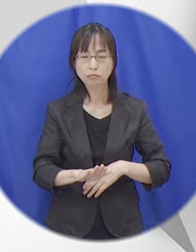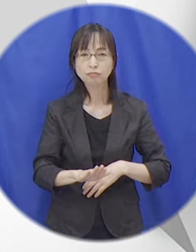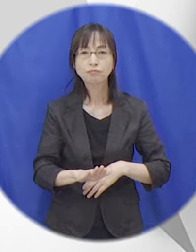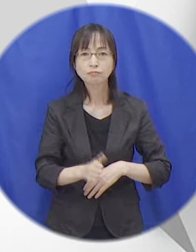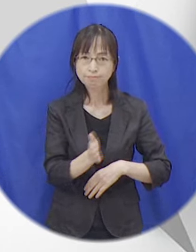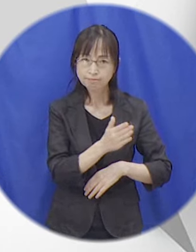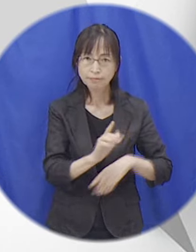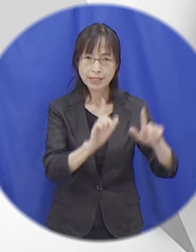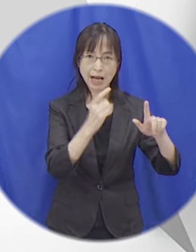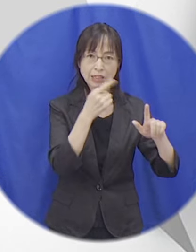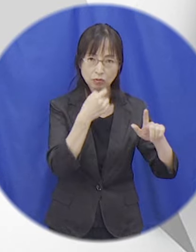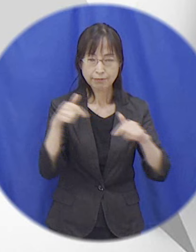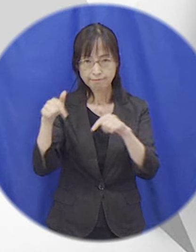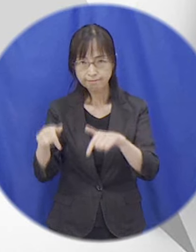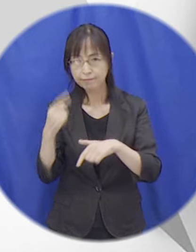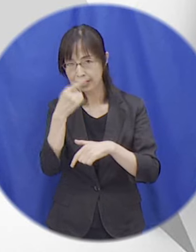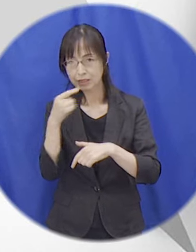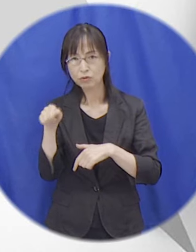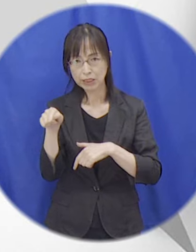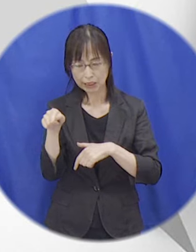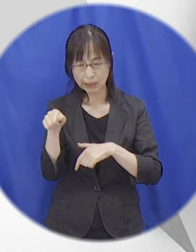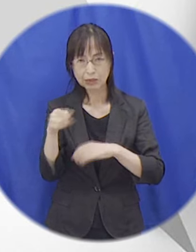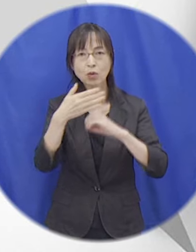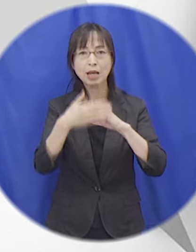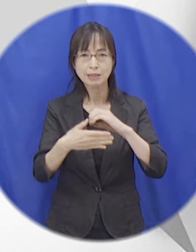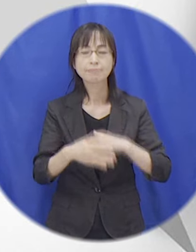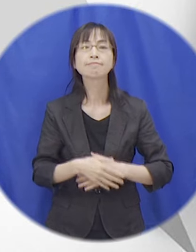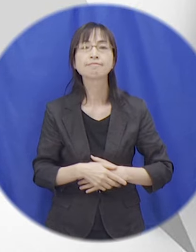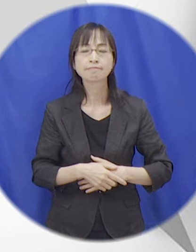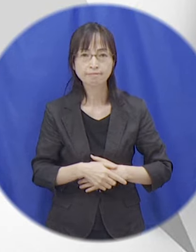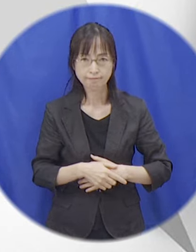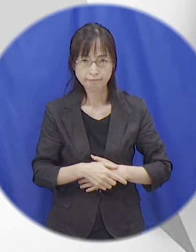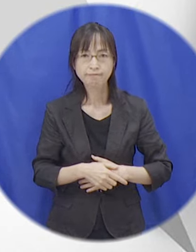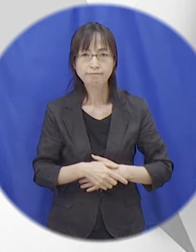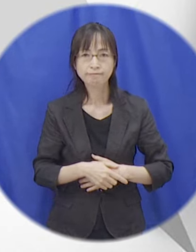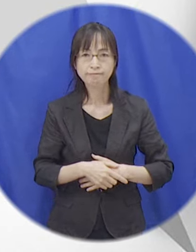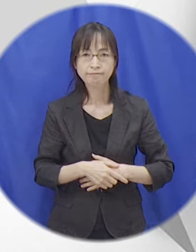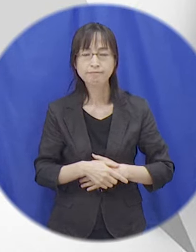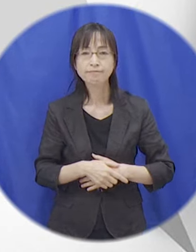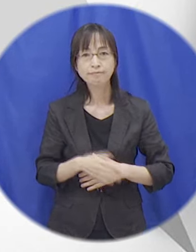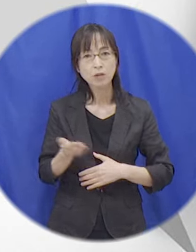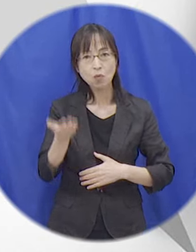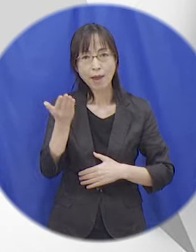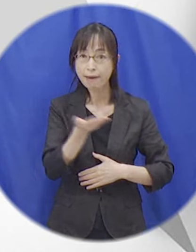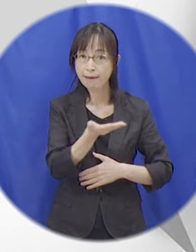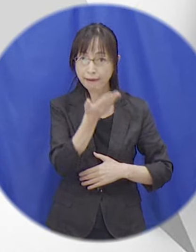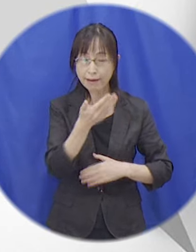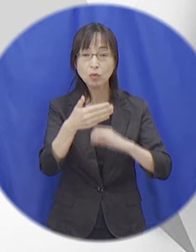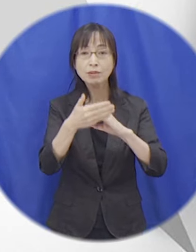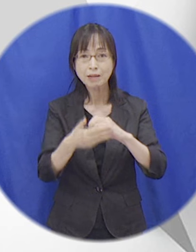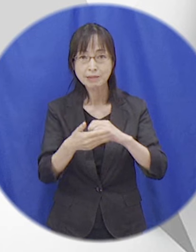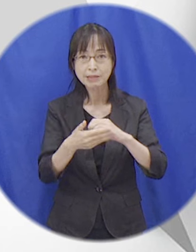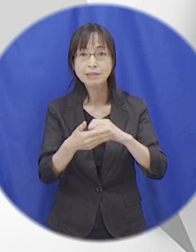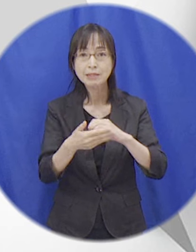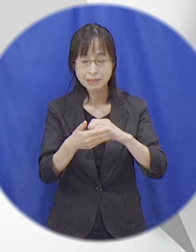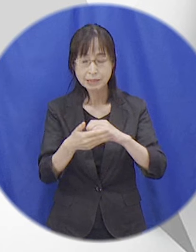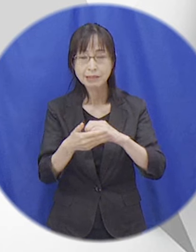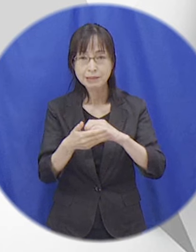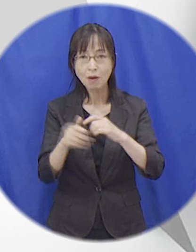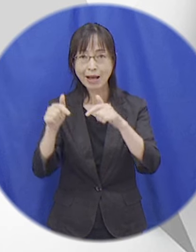が東口、左側が西口の写真となっております、 はい。 左上と右の上の写真はですね、それぞれ西